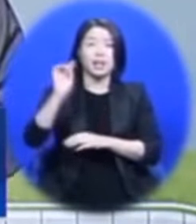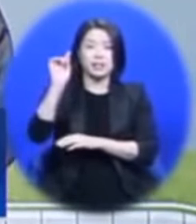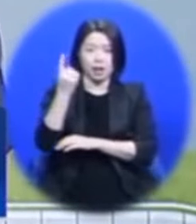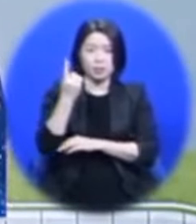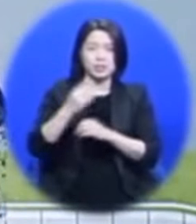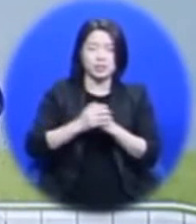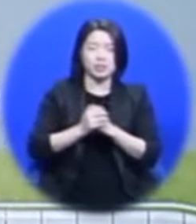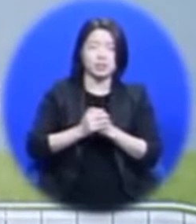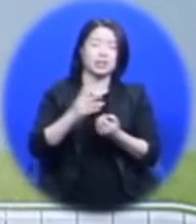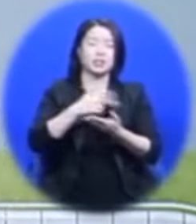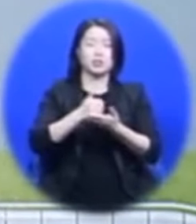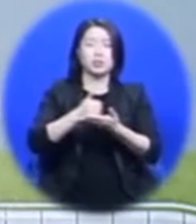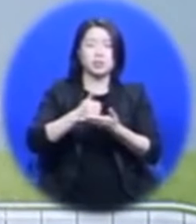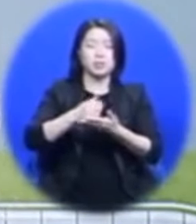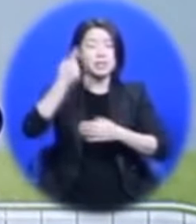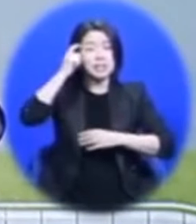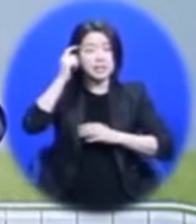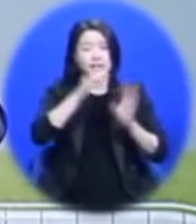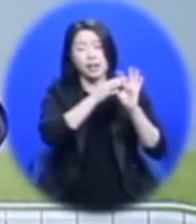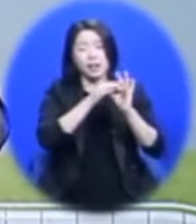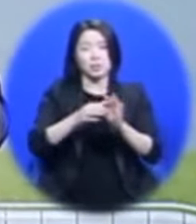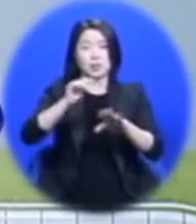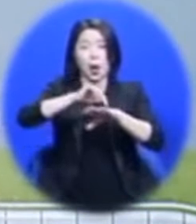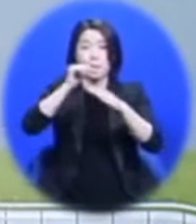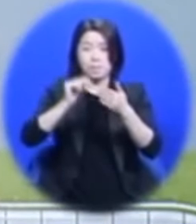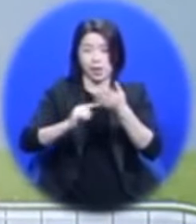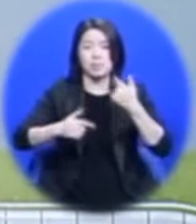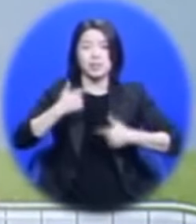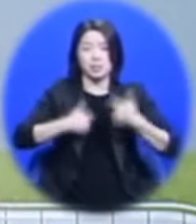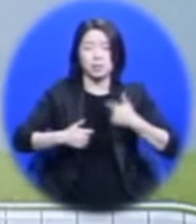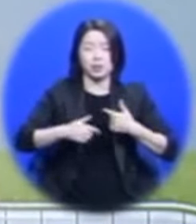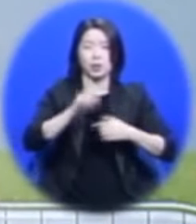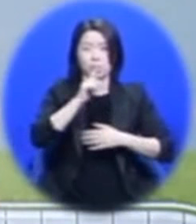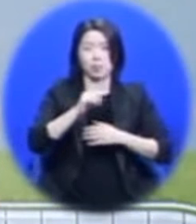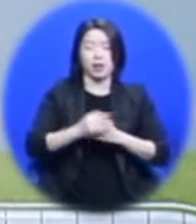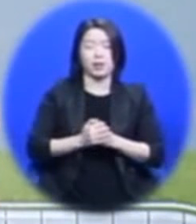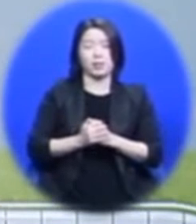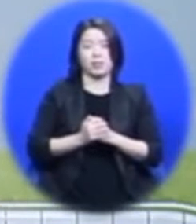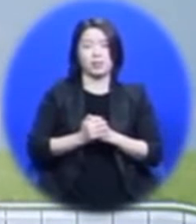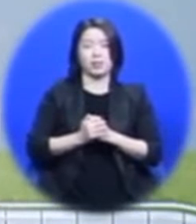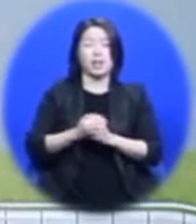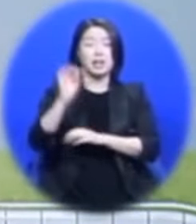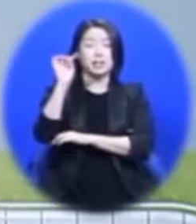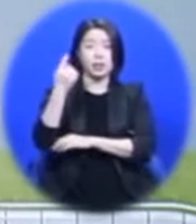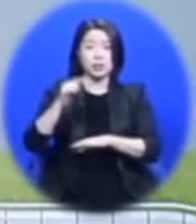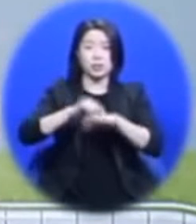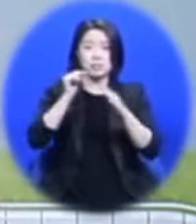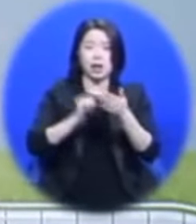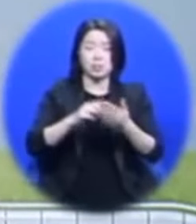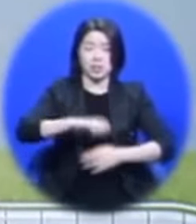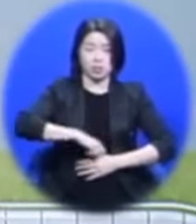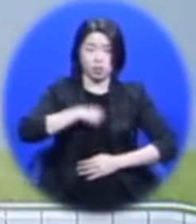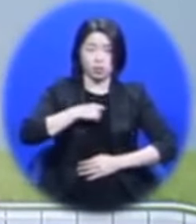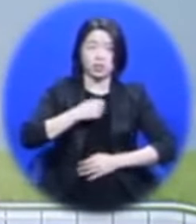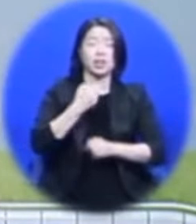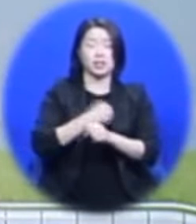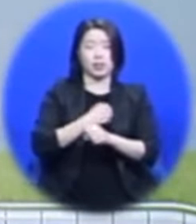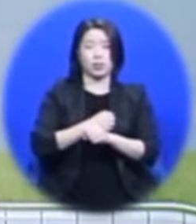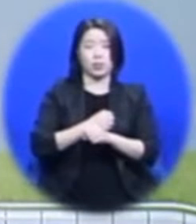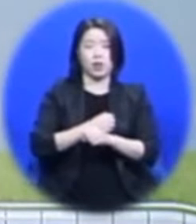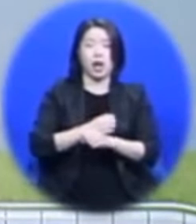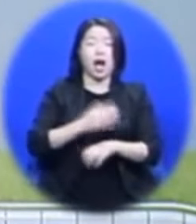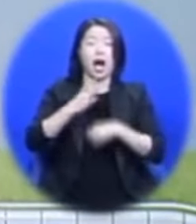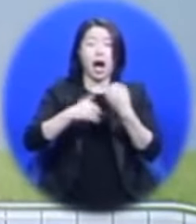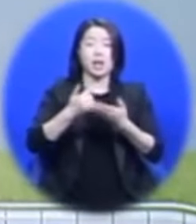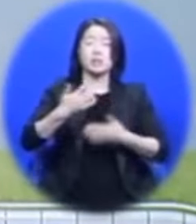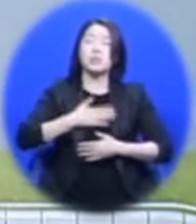다윗은요, 주님을 생각하면서 마음이 기뻤다 그랬어요. 다윗은 마음이 정직했다고요. 하나님이